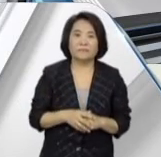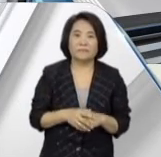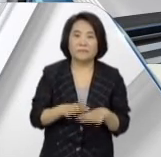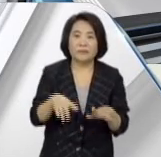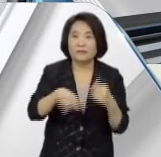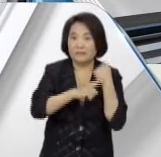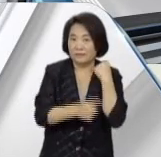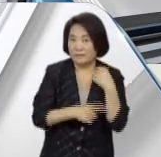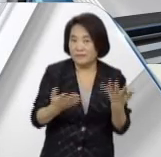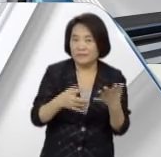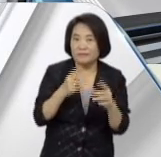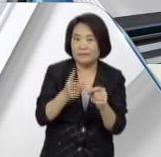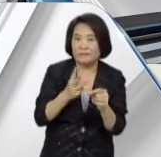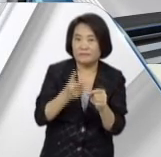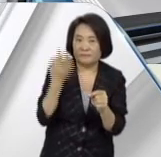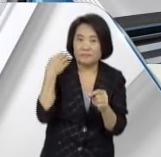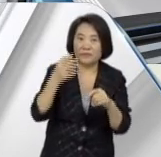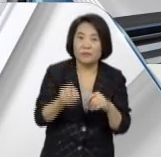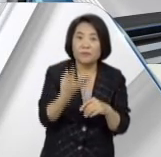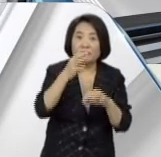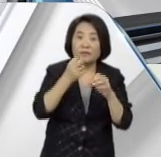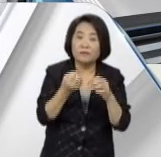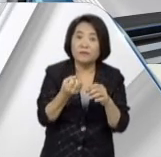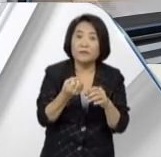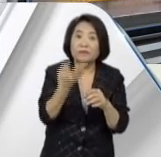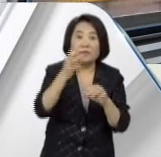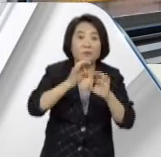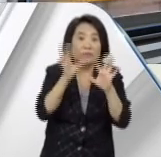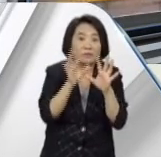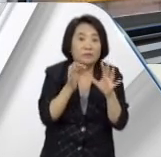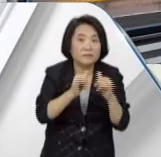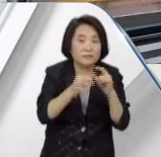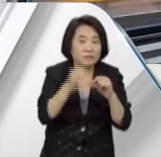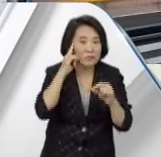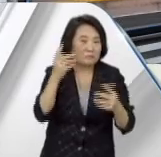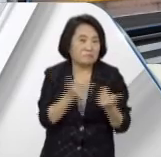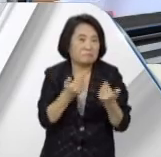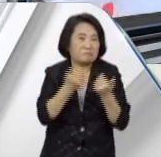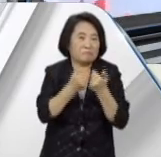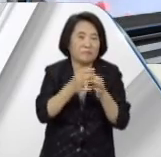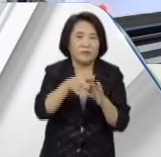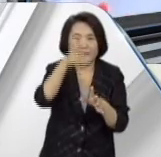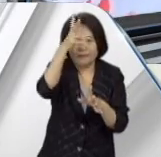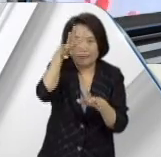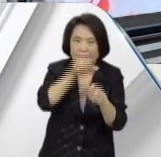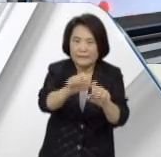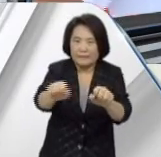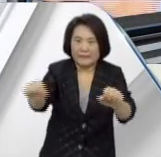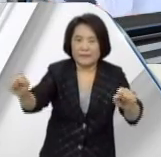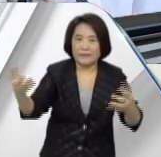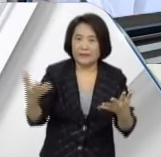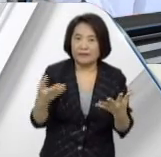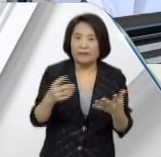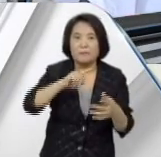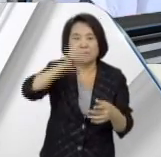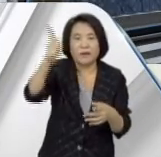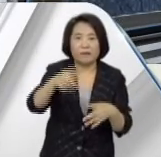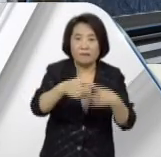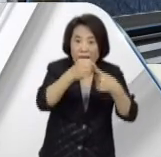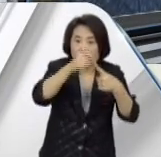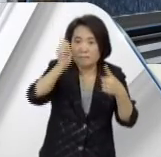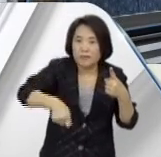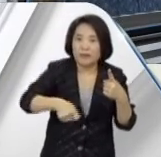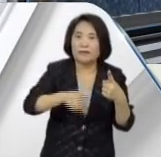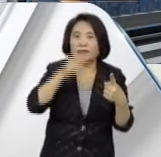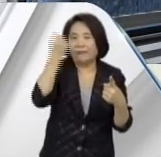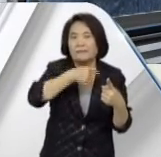我们可能是否焦点？上面两之前，法共杀去反抗战行动，本强兵中妨害公务系数，就宣